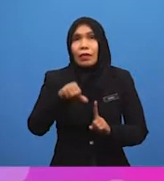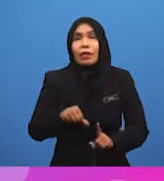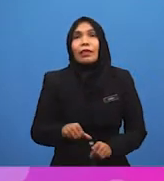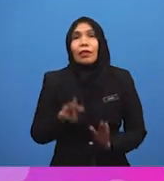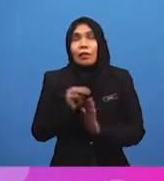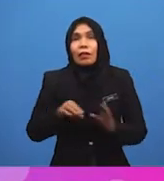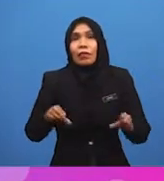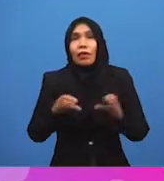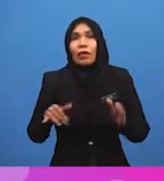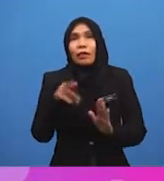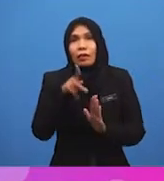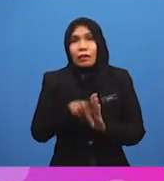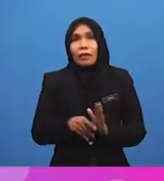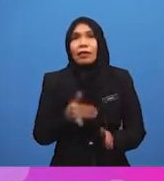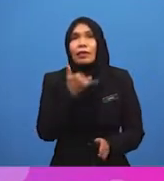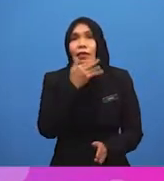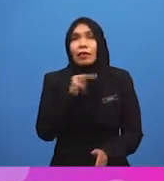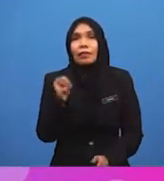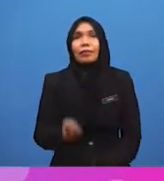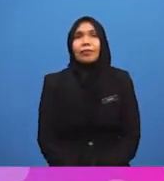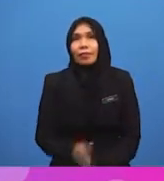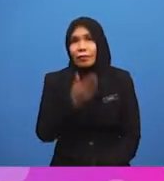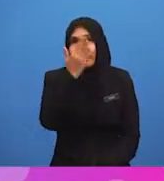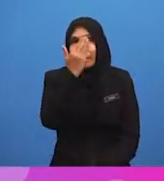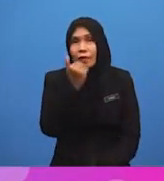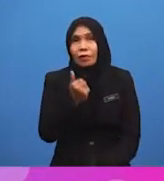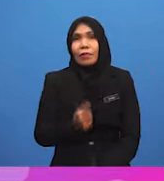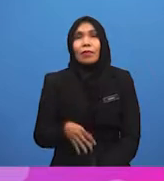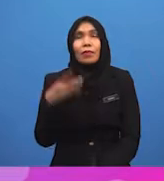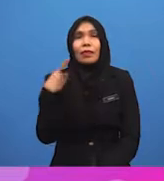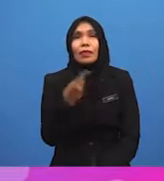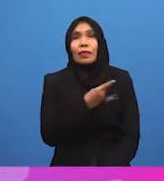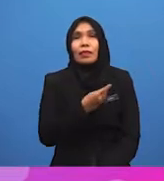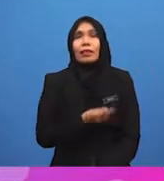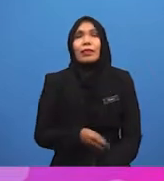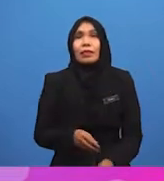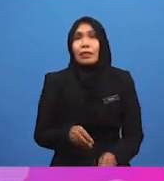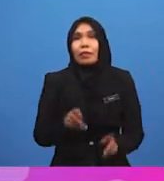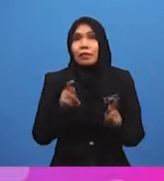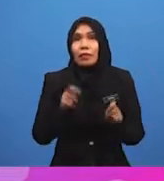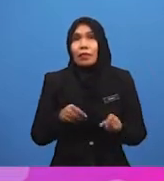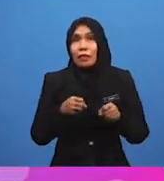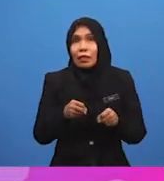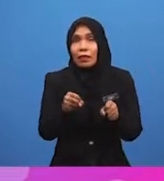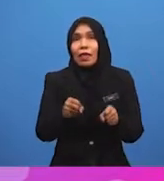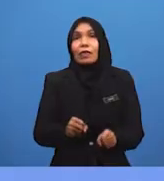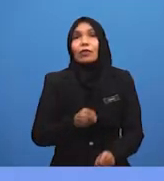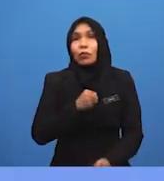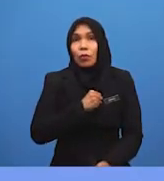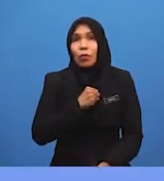Selamat kembali murid-murid. Mengapa kita perlu bersikap sopan dan hemat tinggi terhadap warga